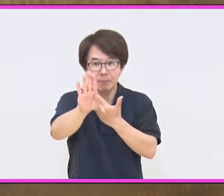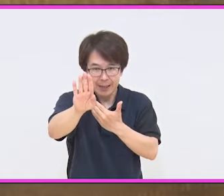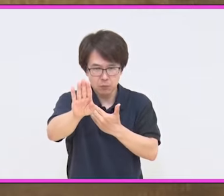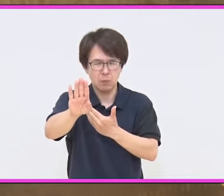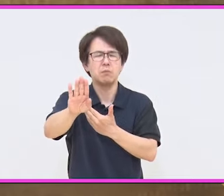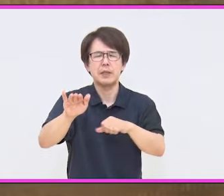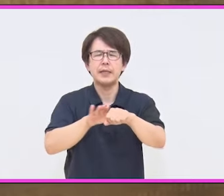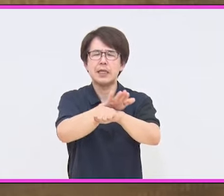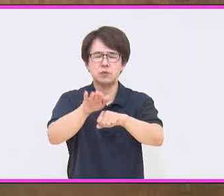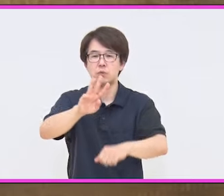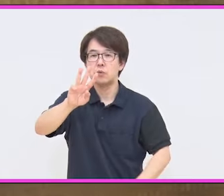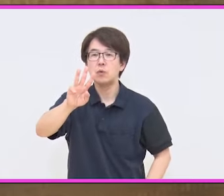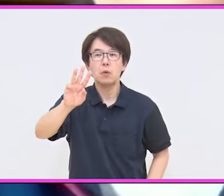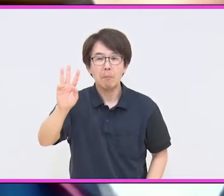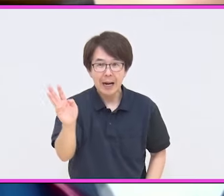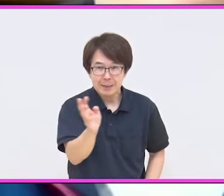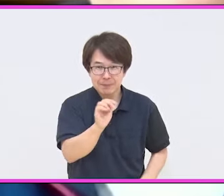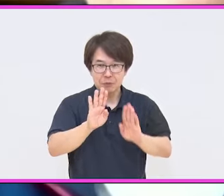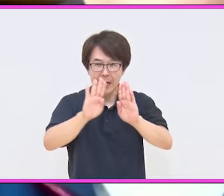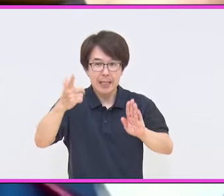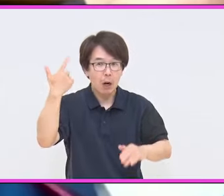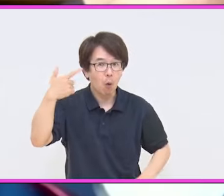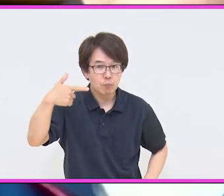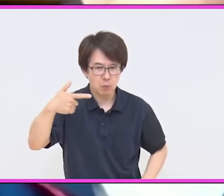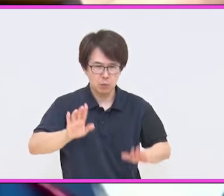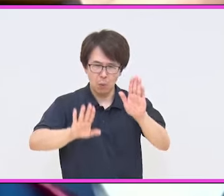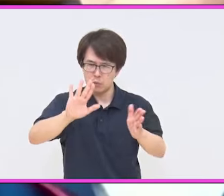社会というのは変わりましたか？